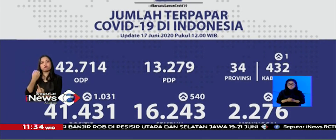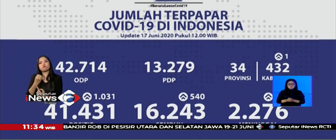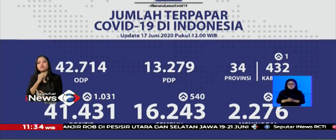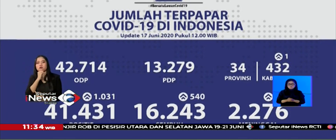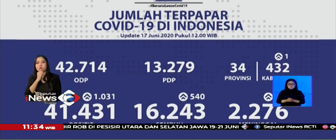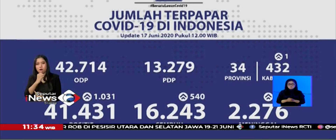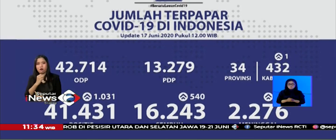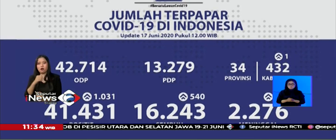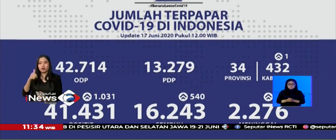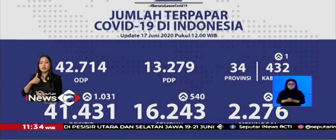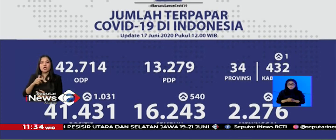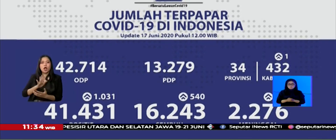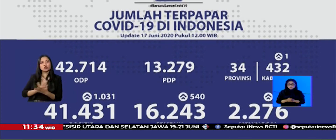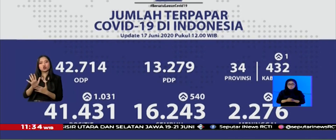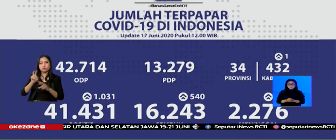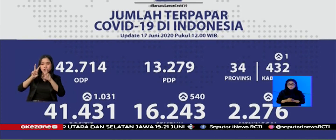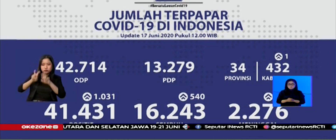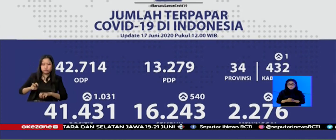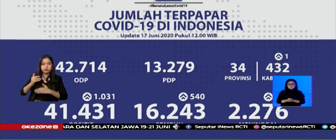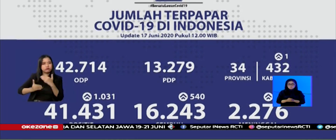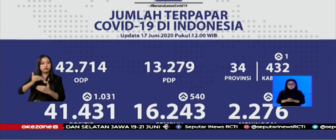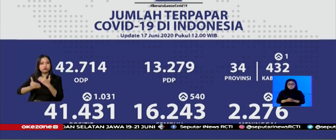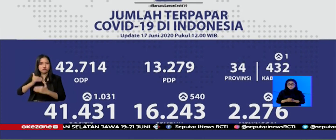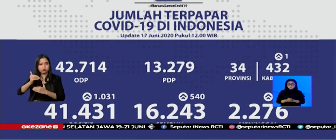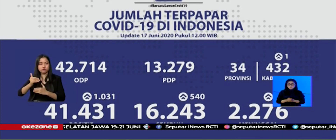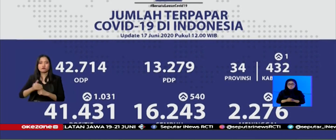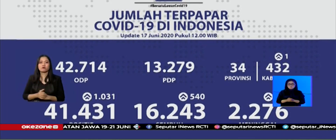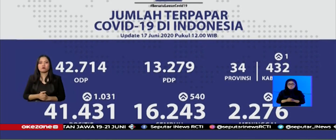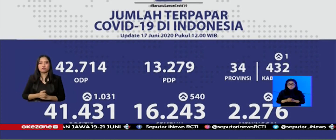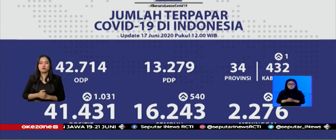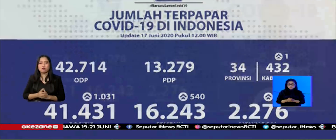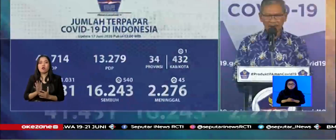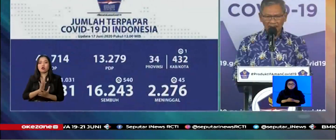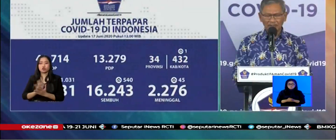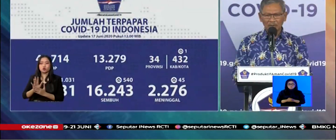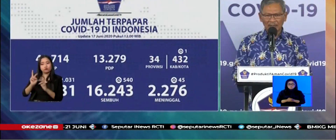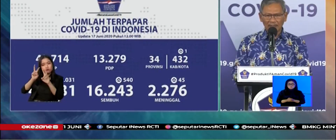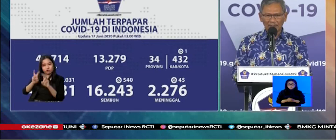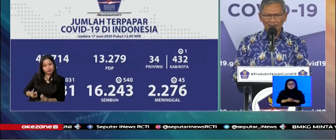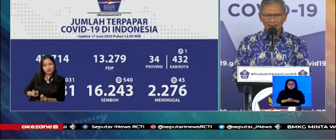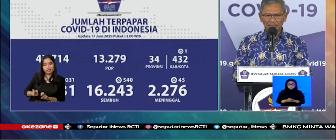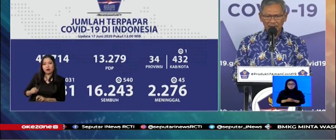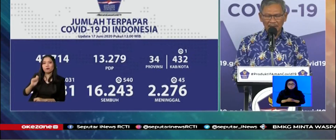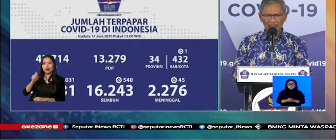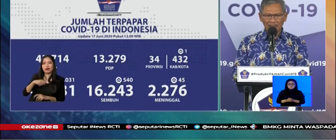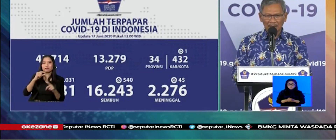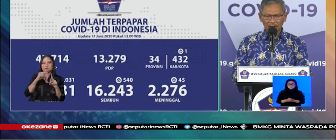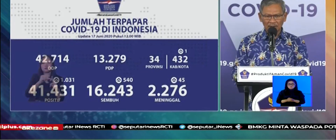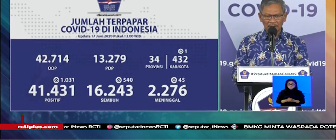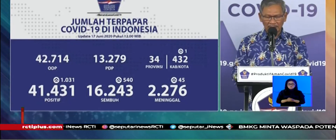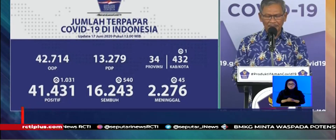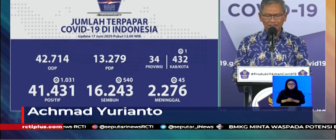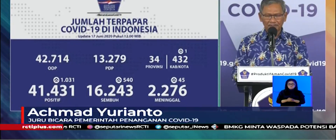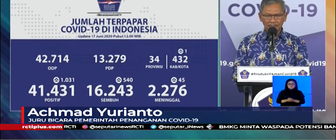dilakukan secara lebih agresif dan kemudian dilakukan pemeriksaan dengan menggunakan PCR